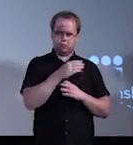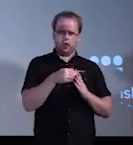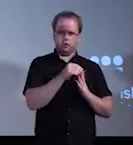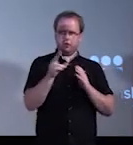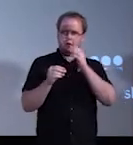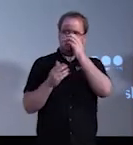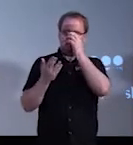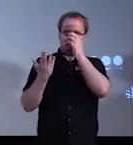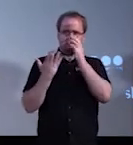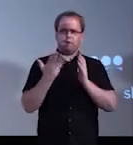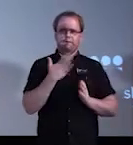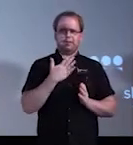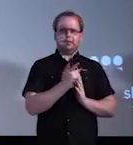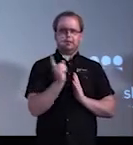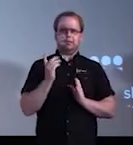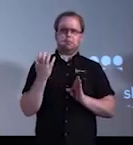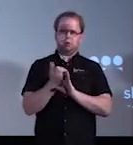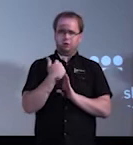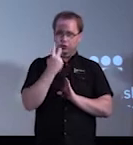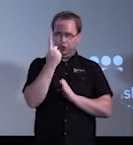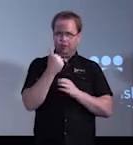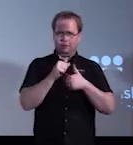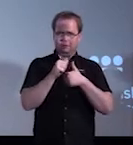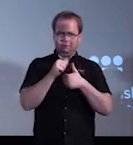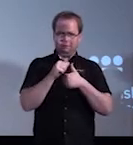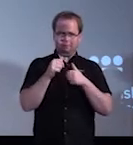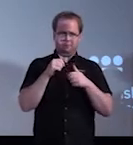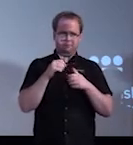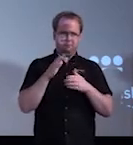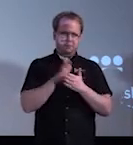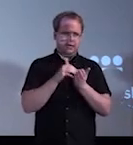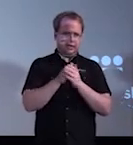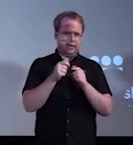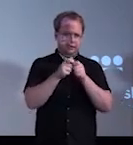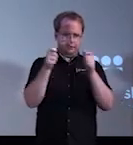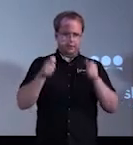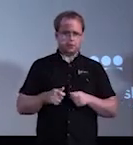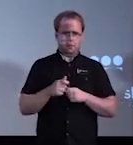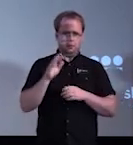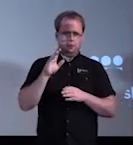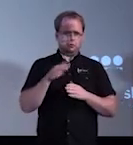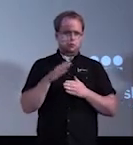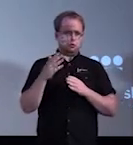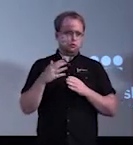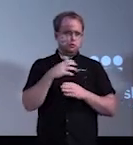vad vill ni åstadkomma? Därför att jag såg ett brev som statssekreteraren har skrivit. Där skrev han på första sidan att